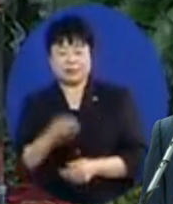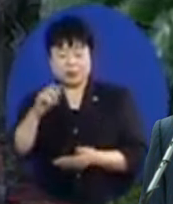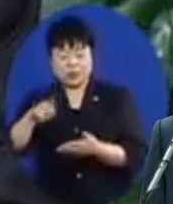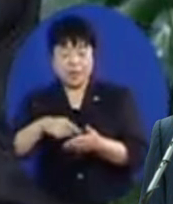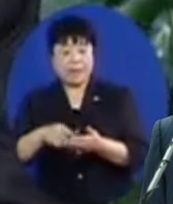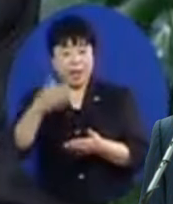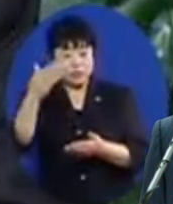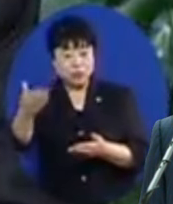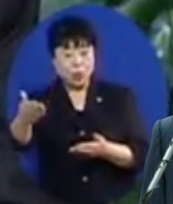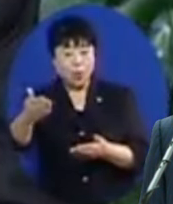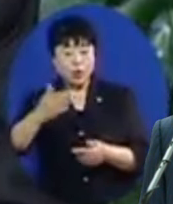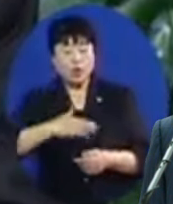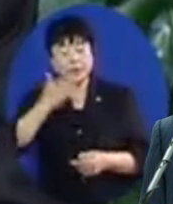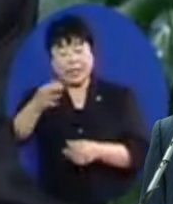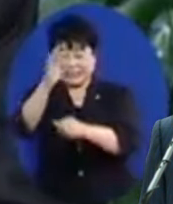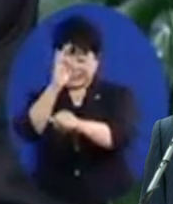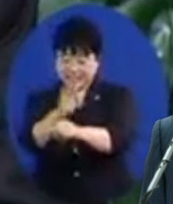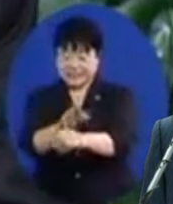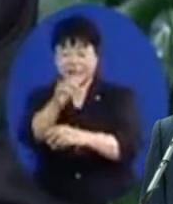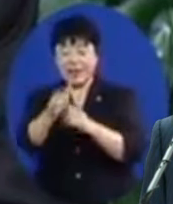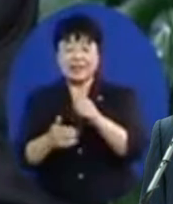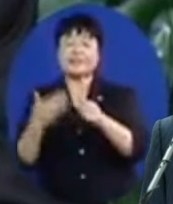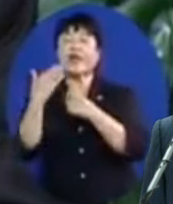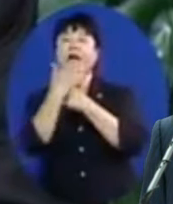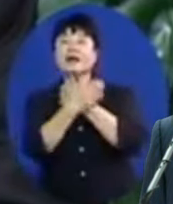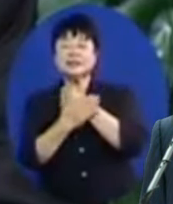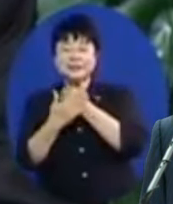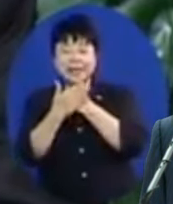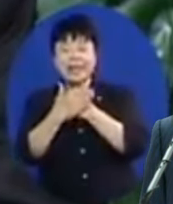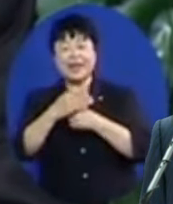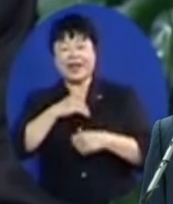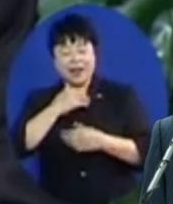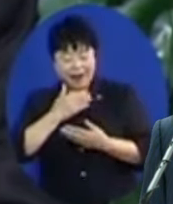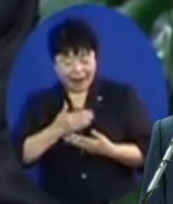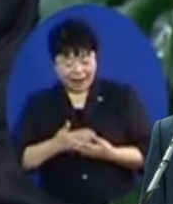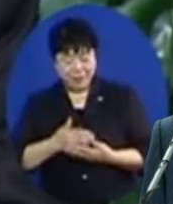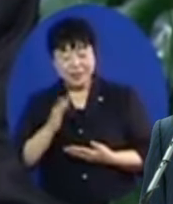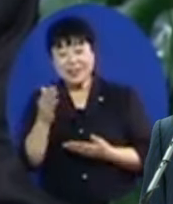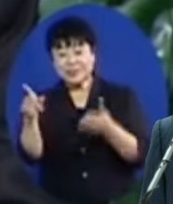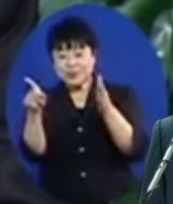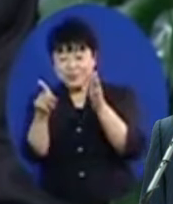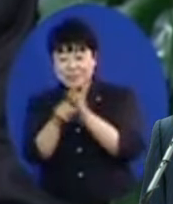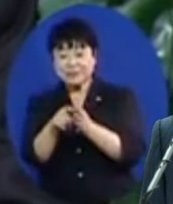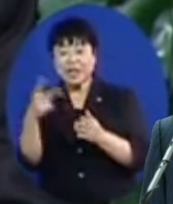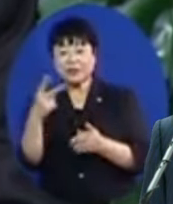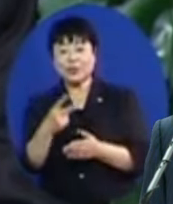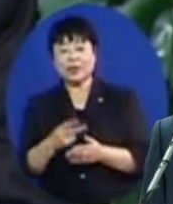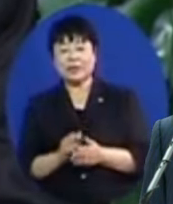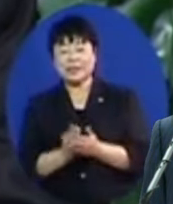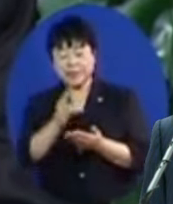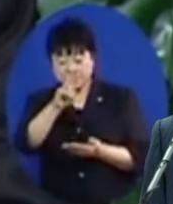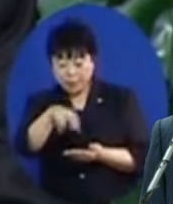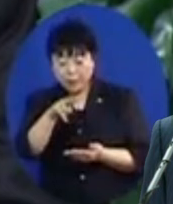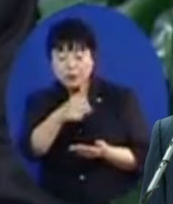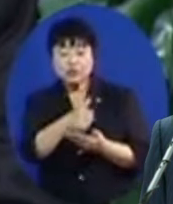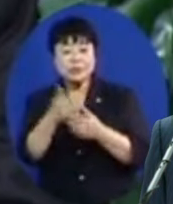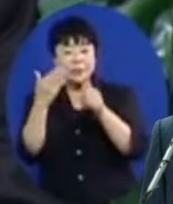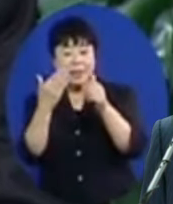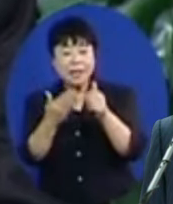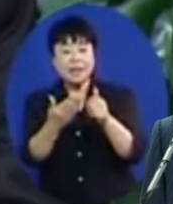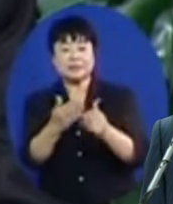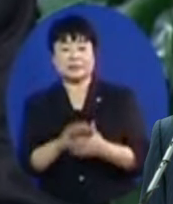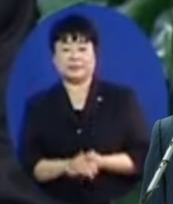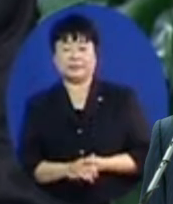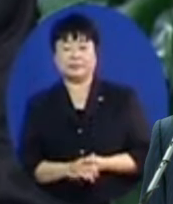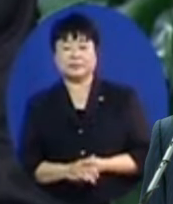여러분과 나를 샀습니다. 그러므로 이 하나님의 은혜에 우리는 늘 감격해야 될 것입니다. 또한 성경에 보면 주님께서는